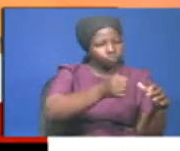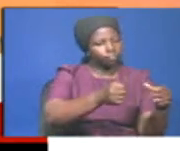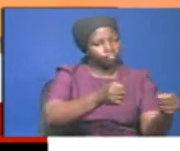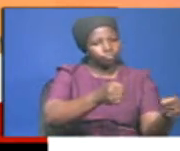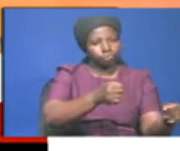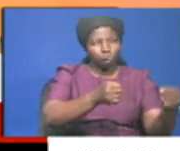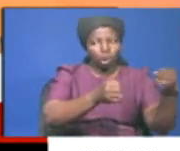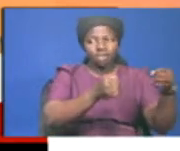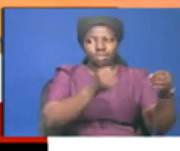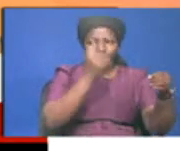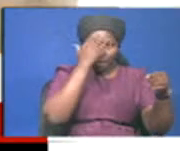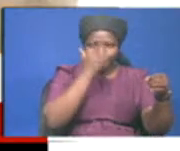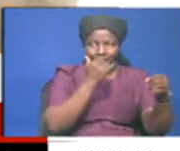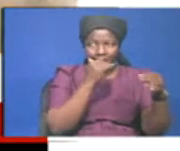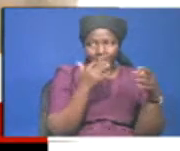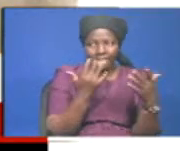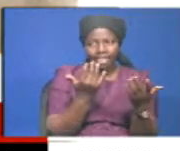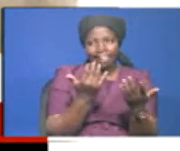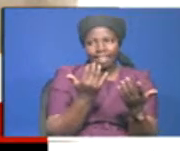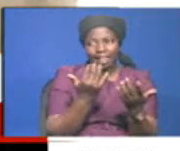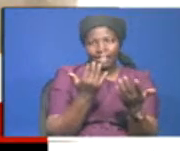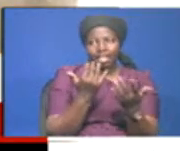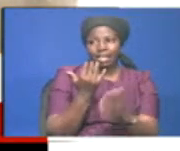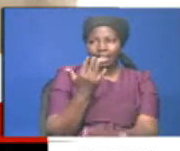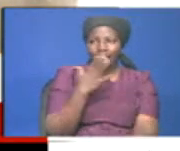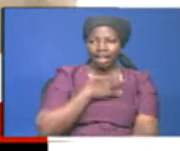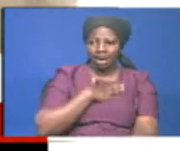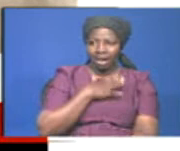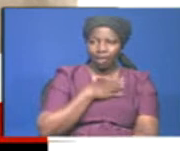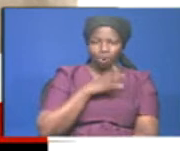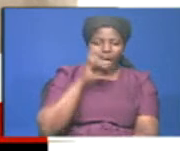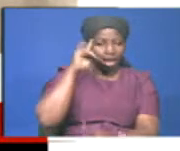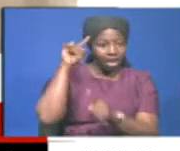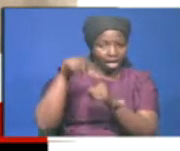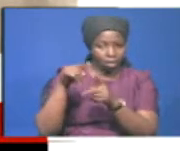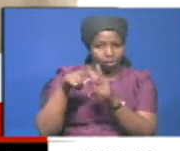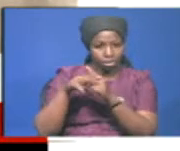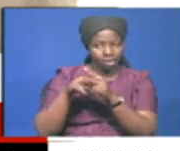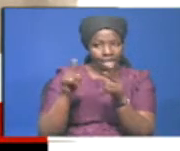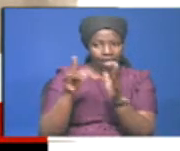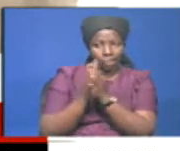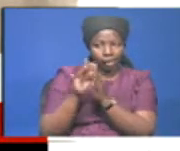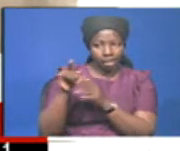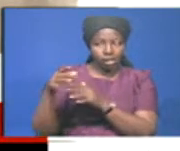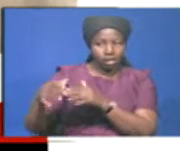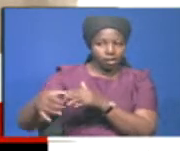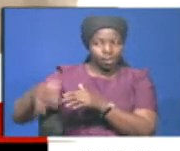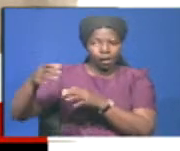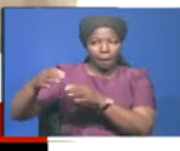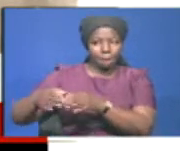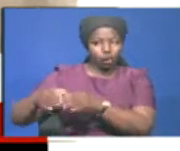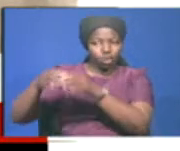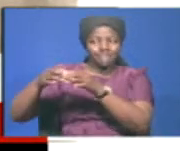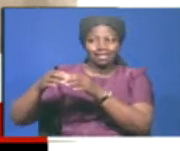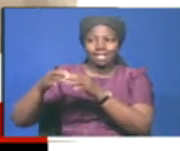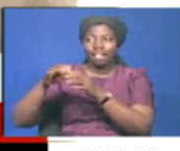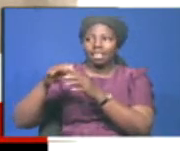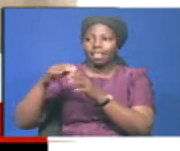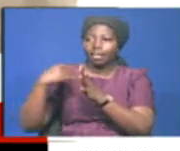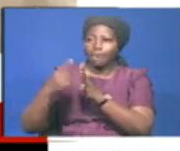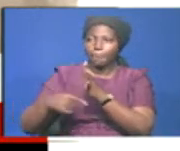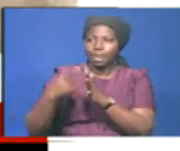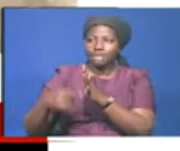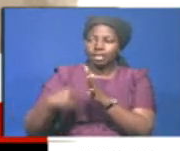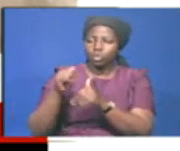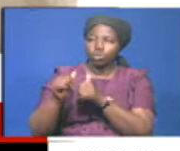hapo pengine? Sababu yetu ya kuanzia kwa vigingi, zile mashini tunatumia